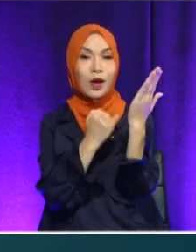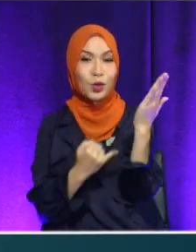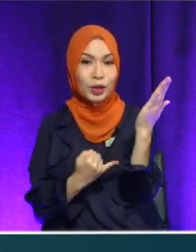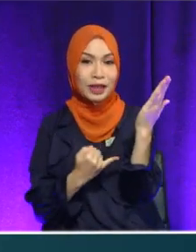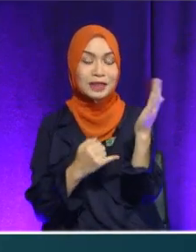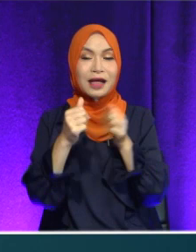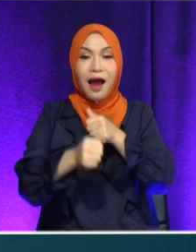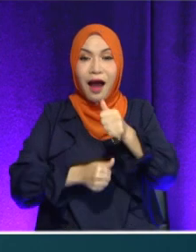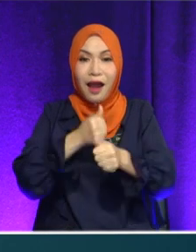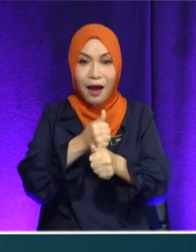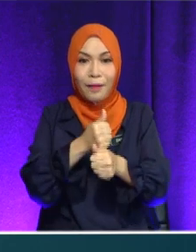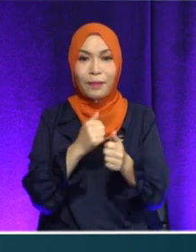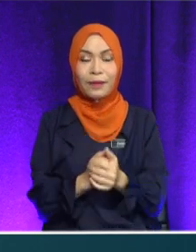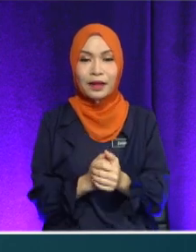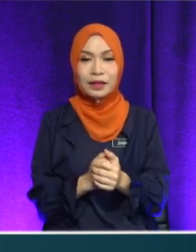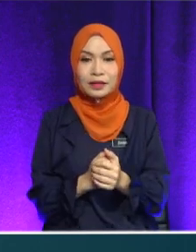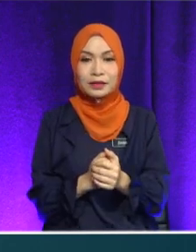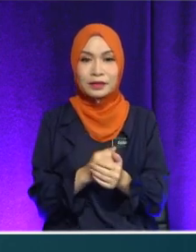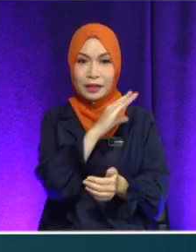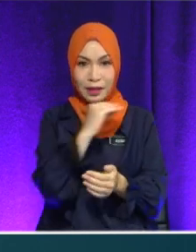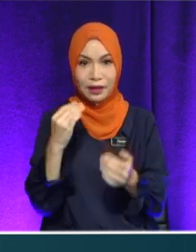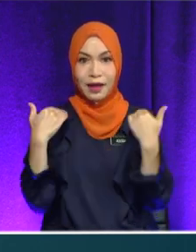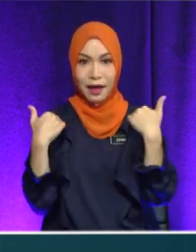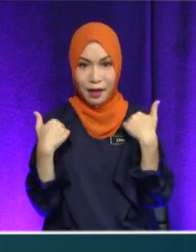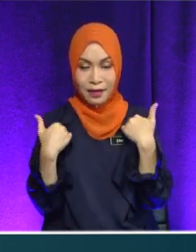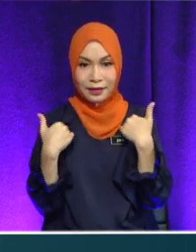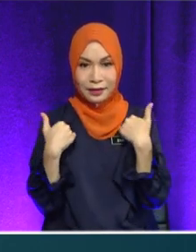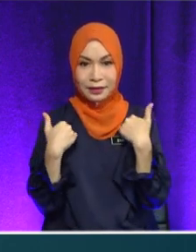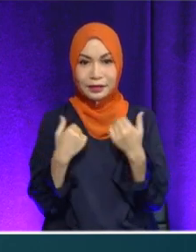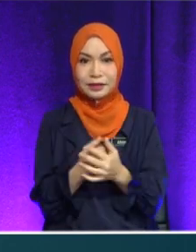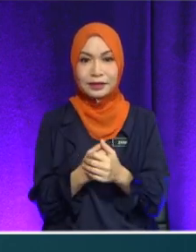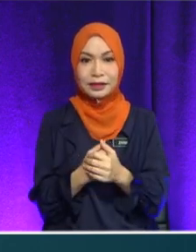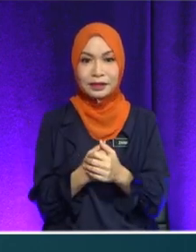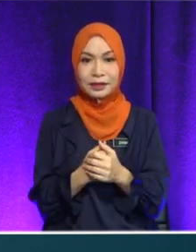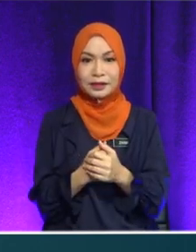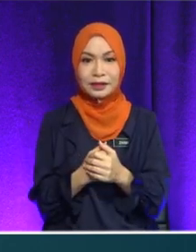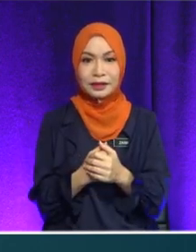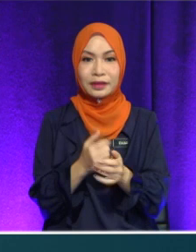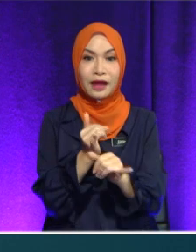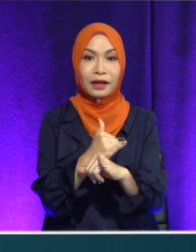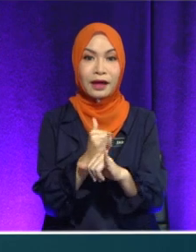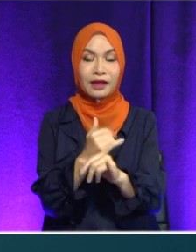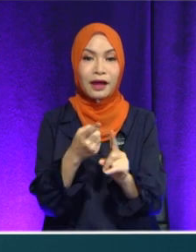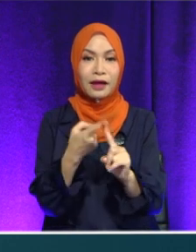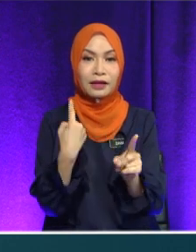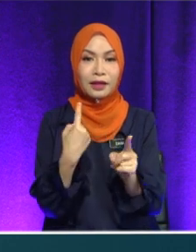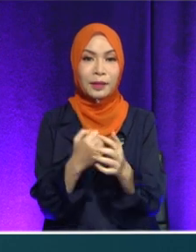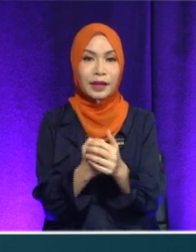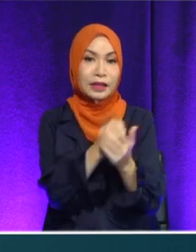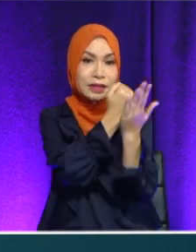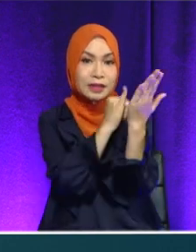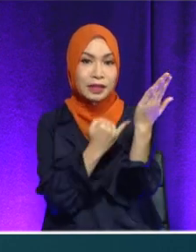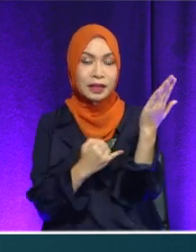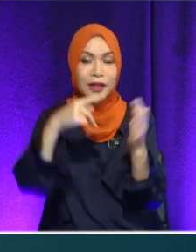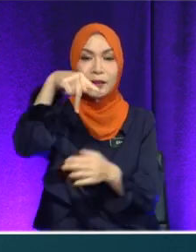alam pasti terdapat juga hasil karya yang dihasilkan berdasarkan seni primitifnya